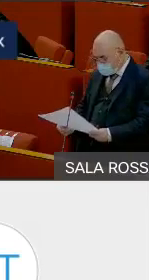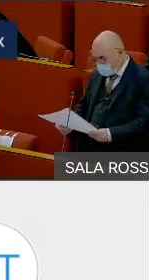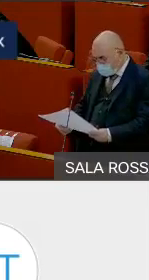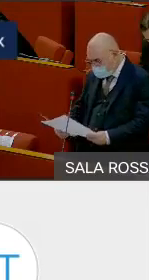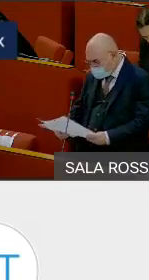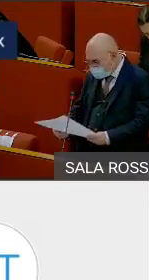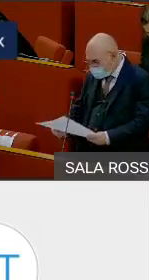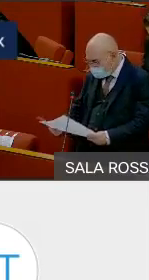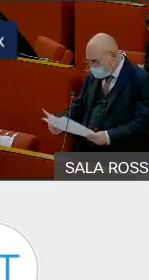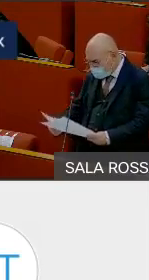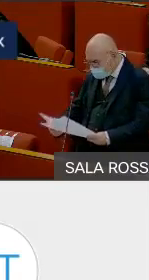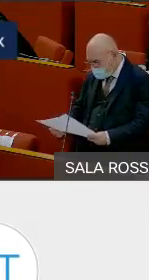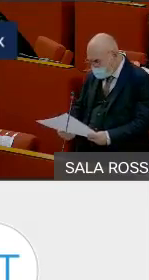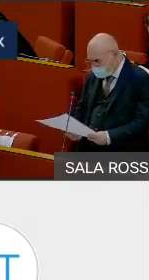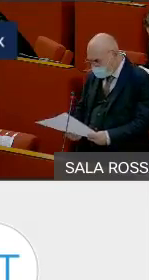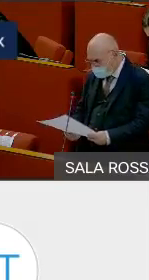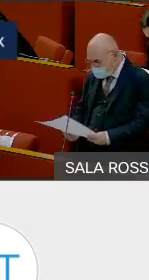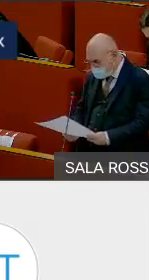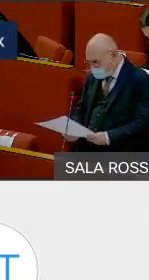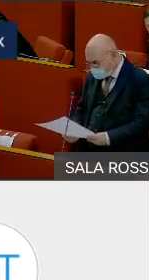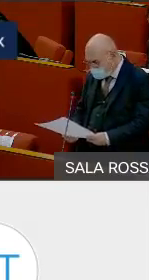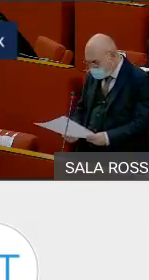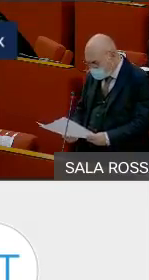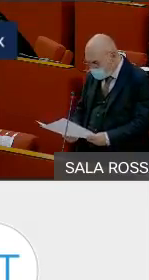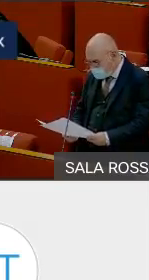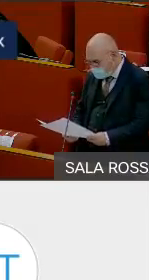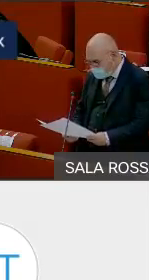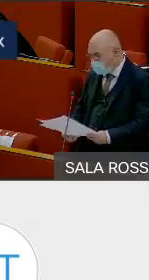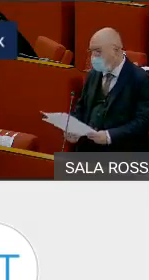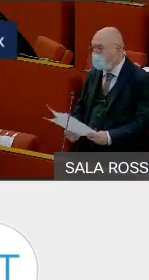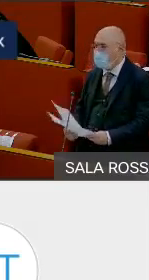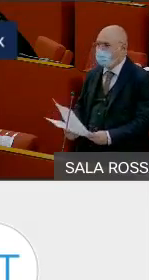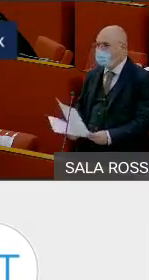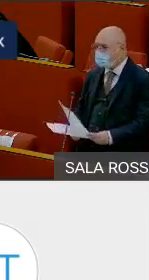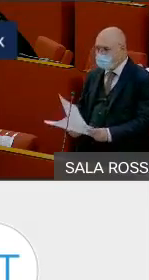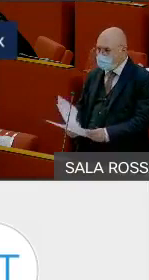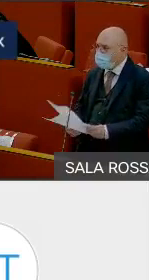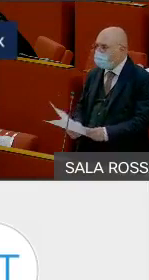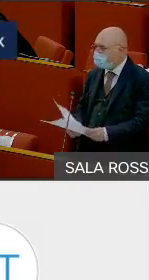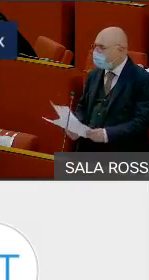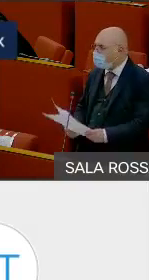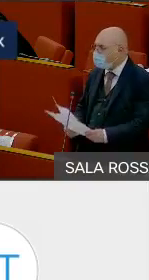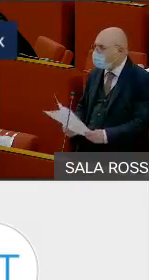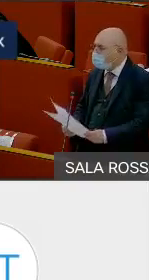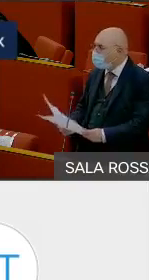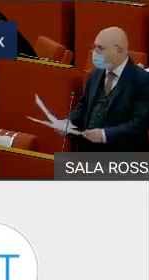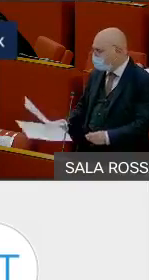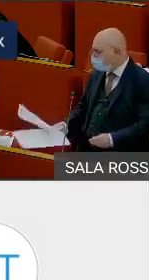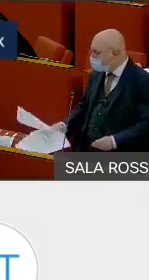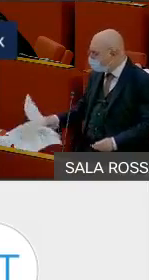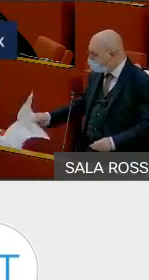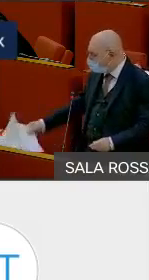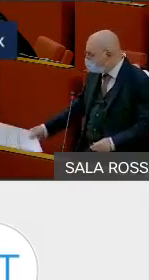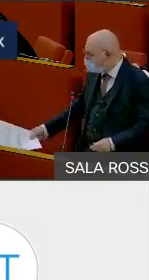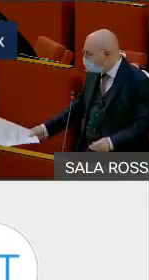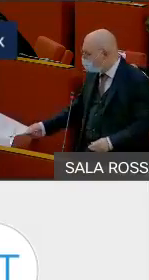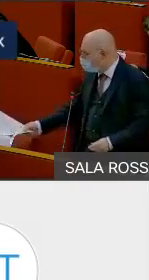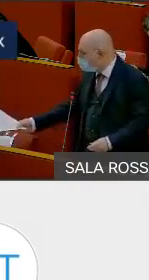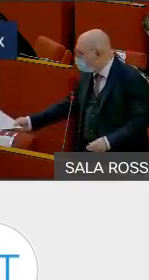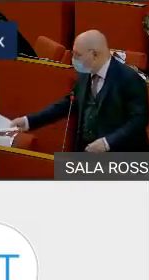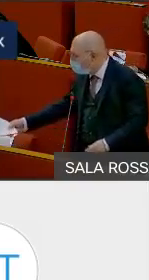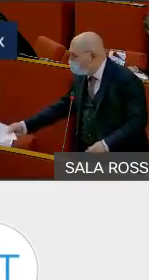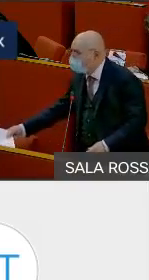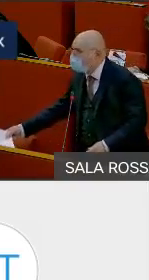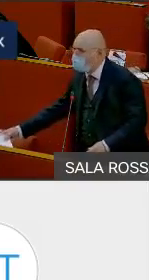internet intensità delle densità insediativa e i corridoi anche panoramici che